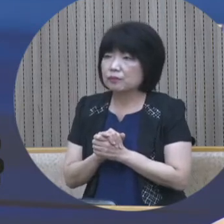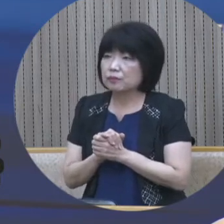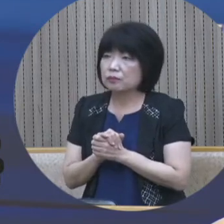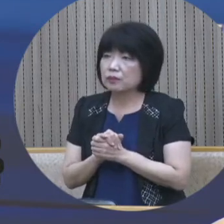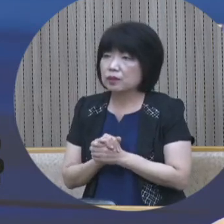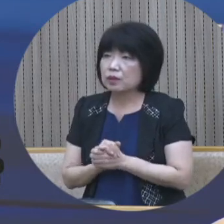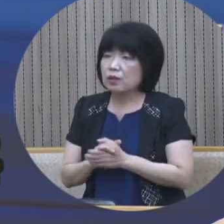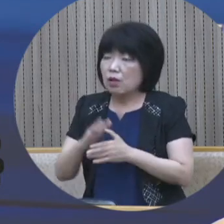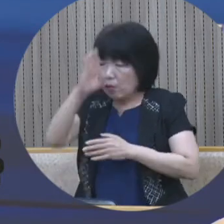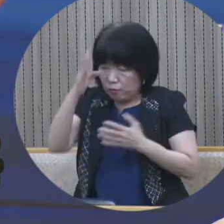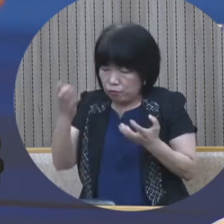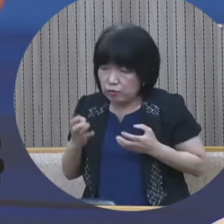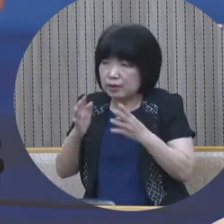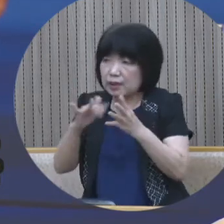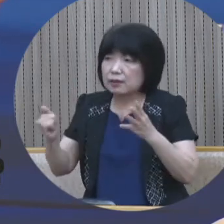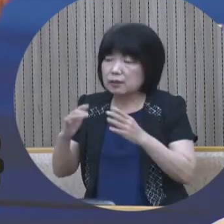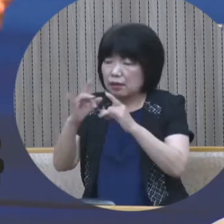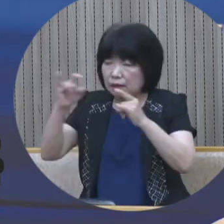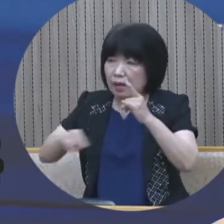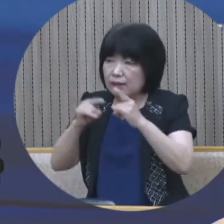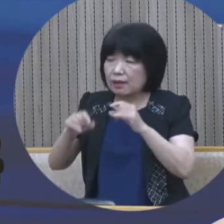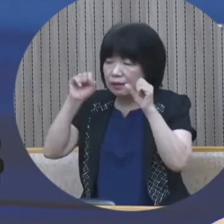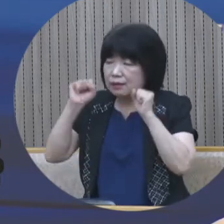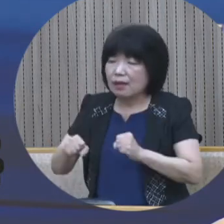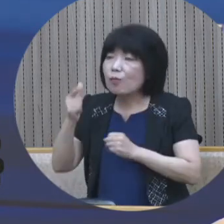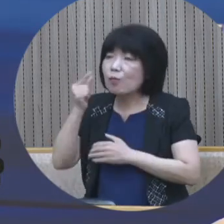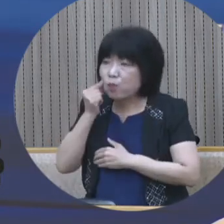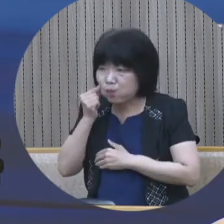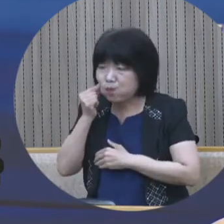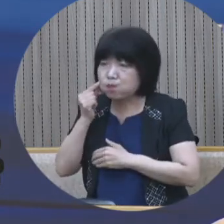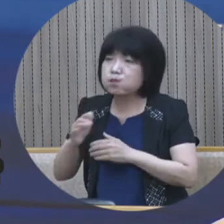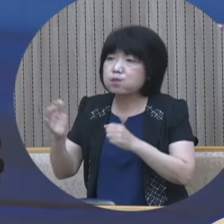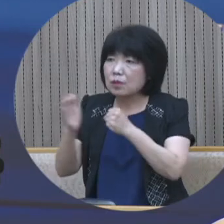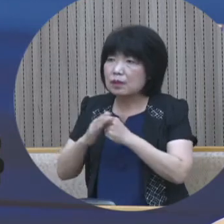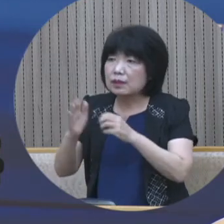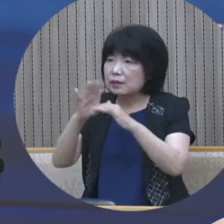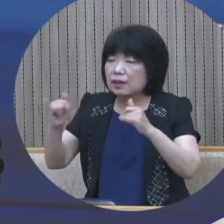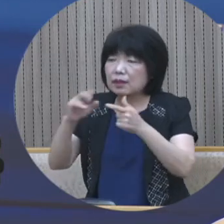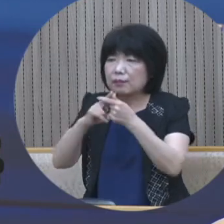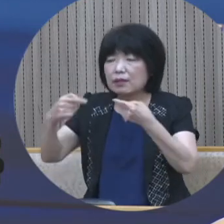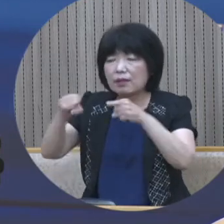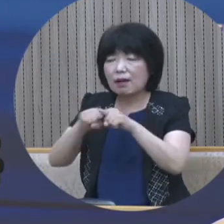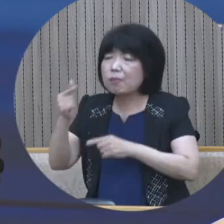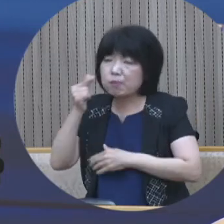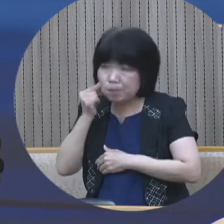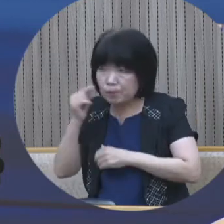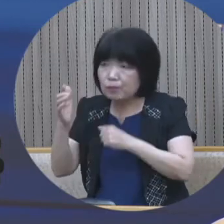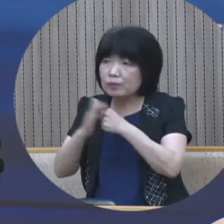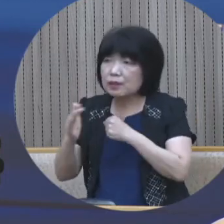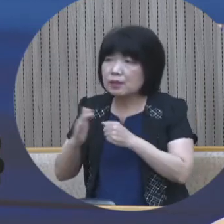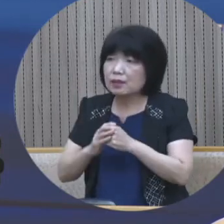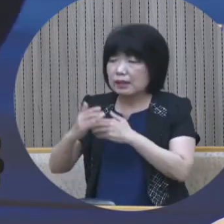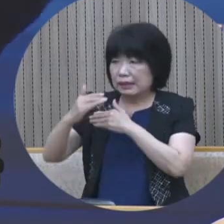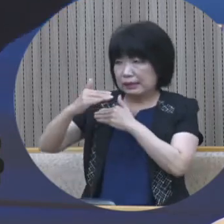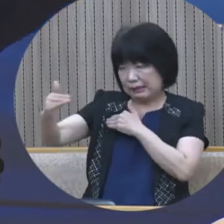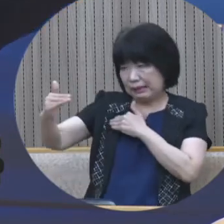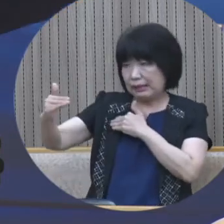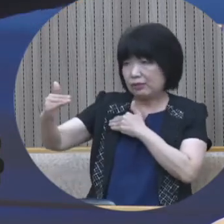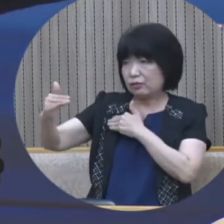이 문둥이 네 사람은 성 안에서 살 수가 없어요. 왜? 사람들과 함께 할 수 없기 때문에